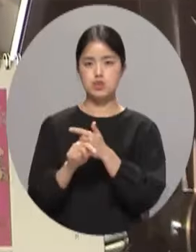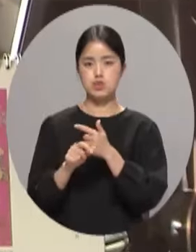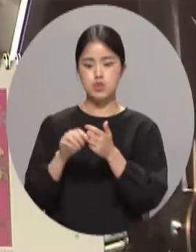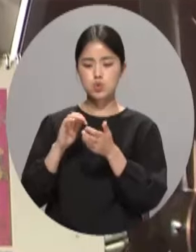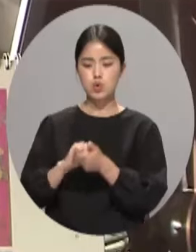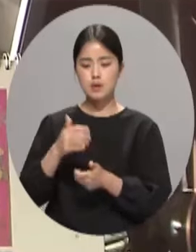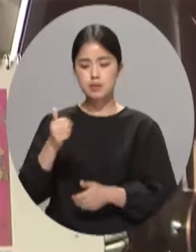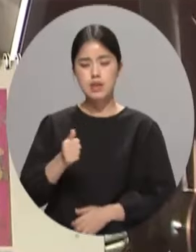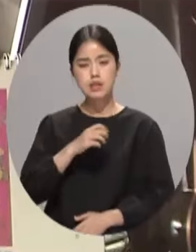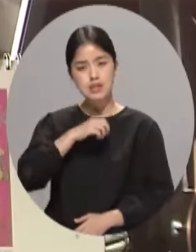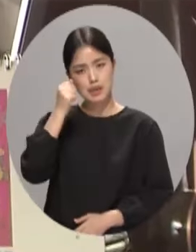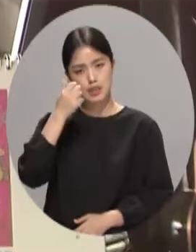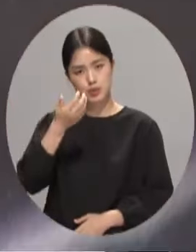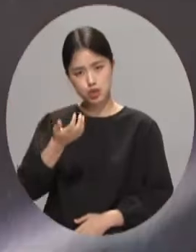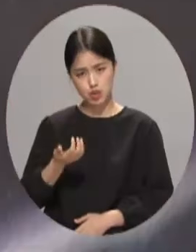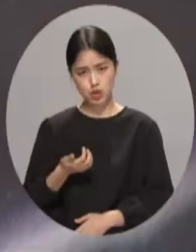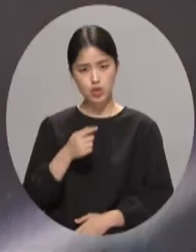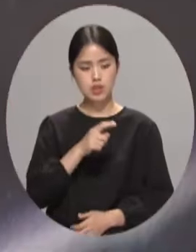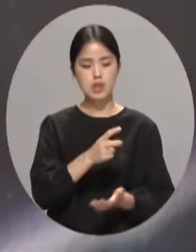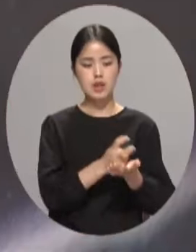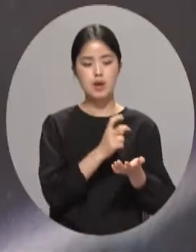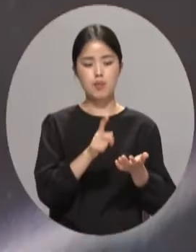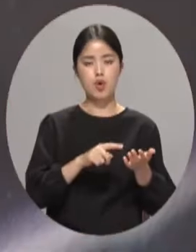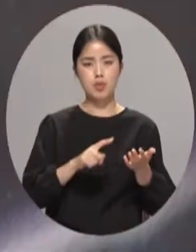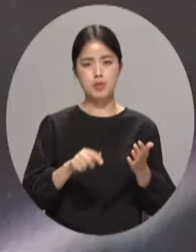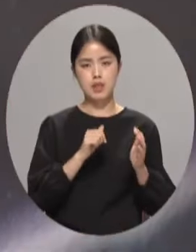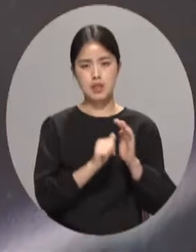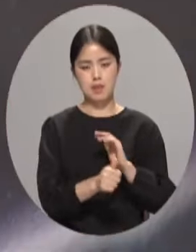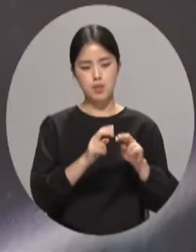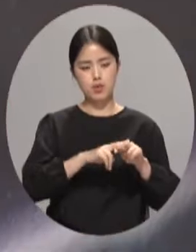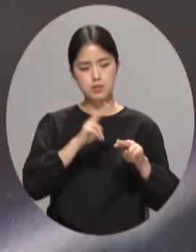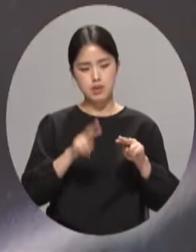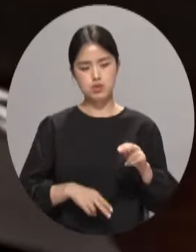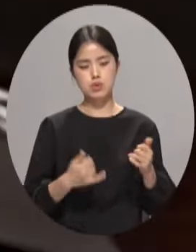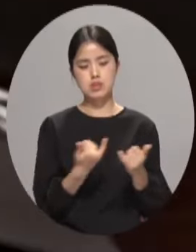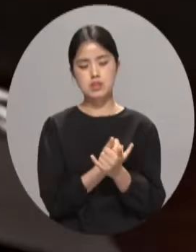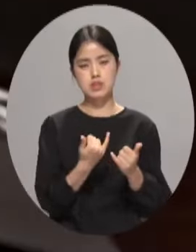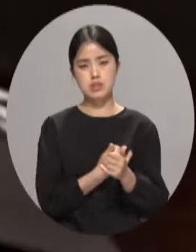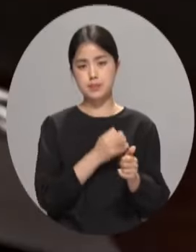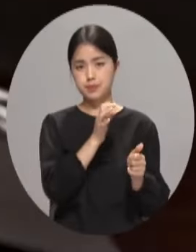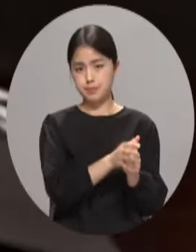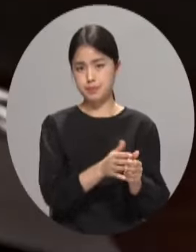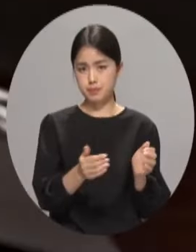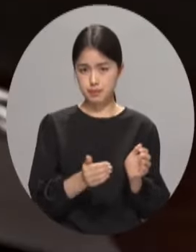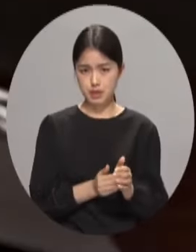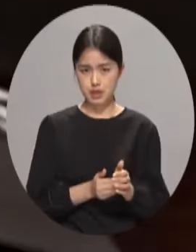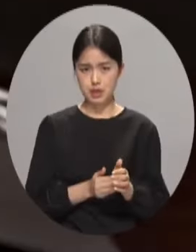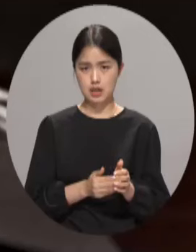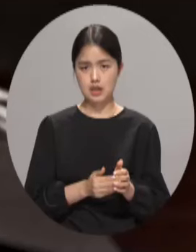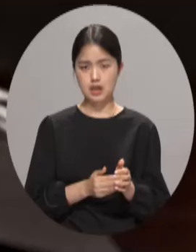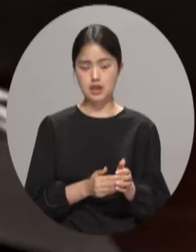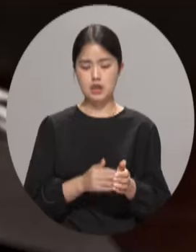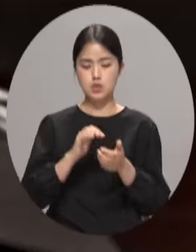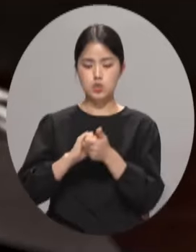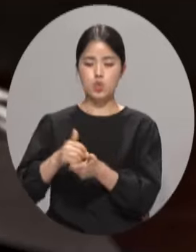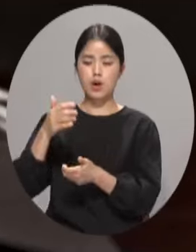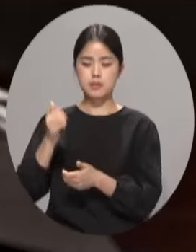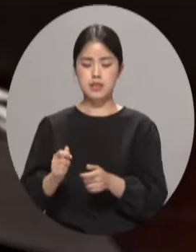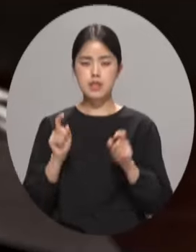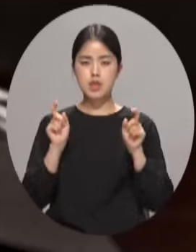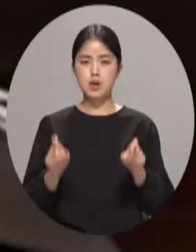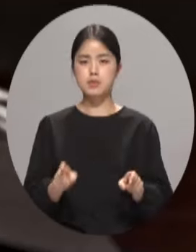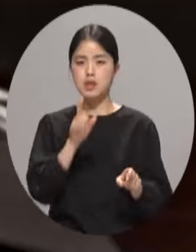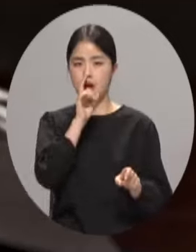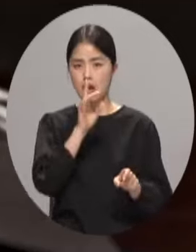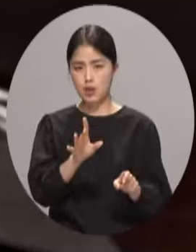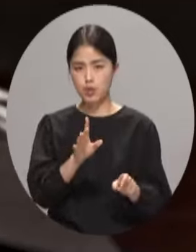조합장 당선 직전 농업법인 대표를 친인척에게 넘겼습니다. 조합장의 겸직을 금지하고 있는 농협